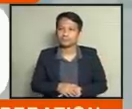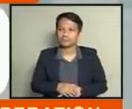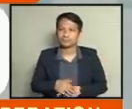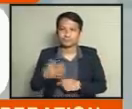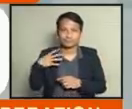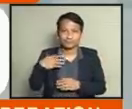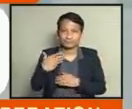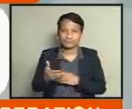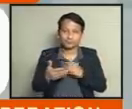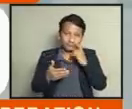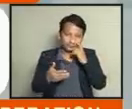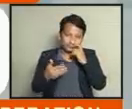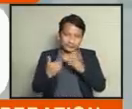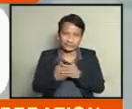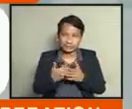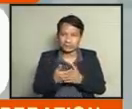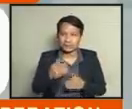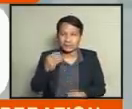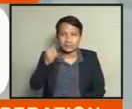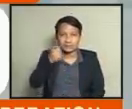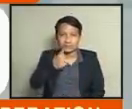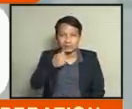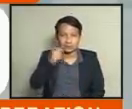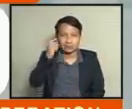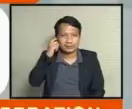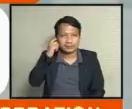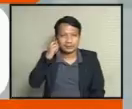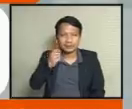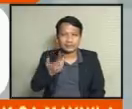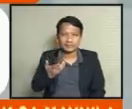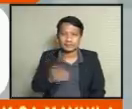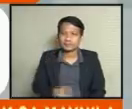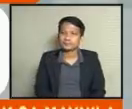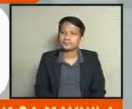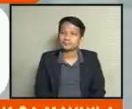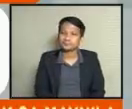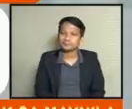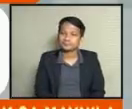naka-dantay na sa pisngi ni... girlfriend.